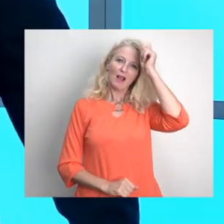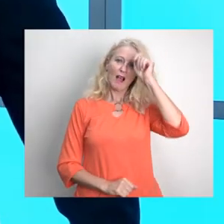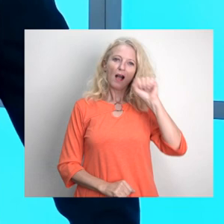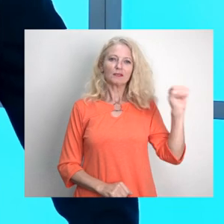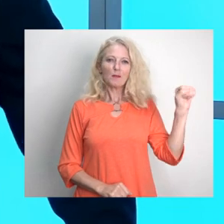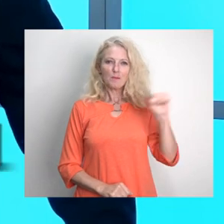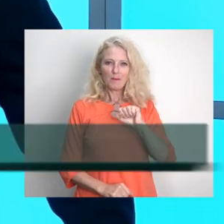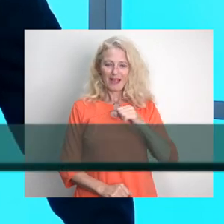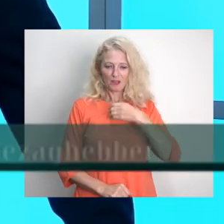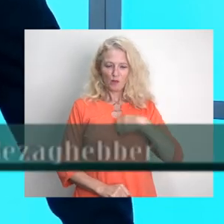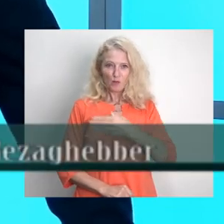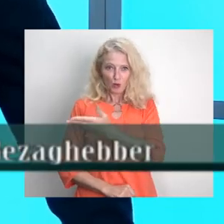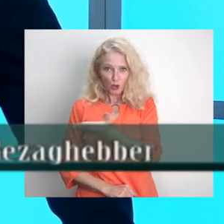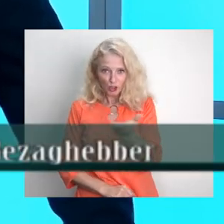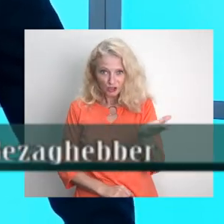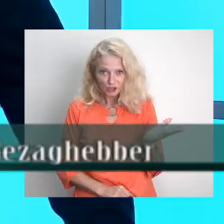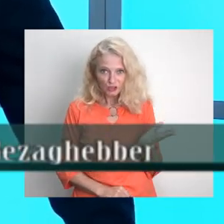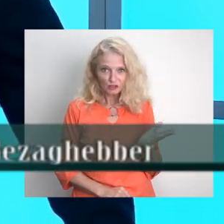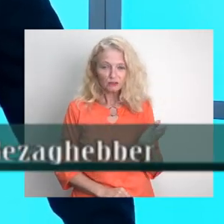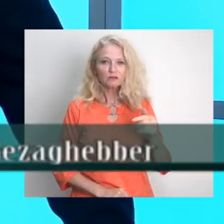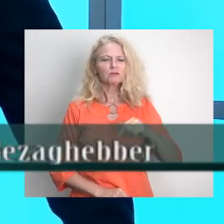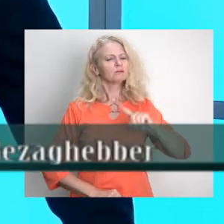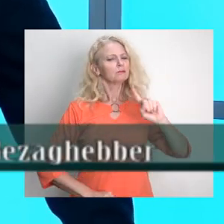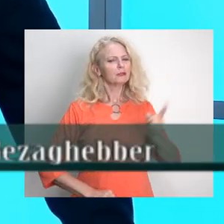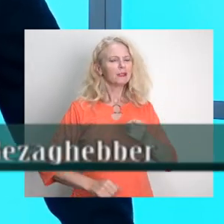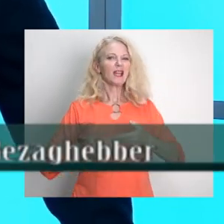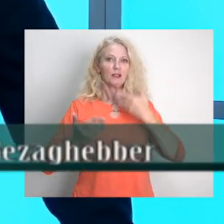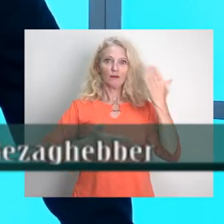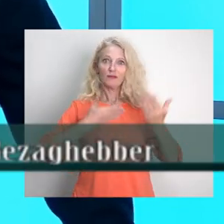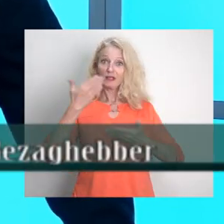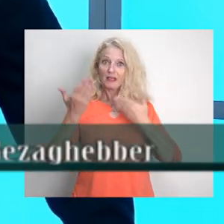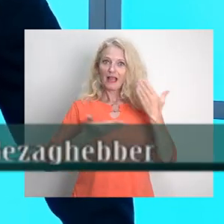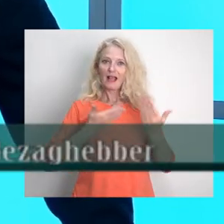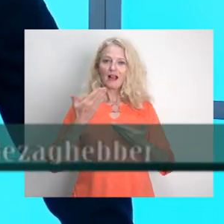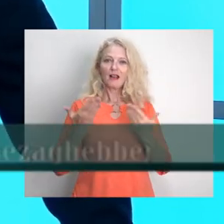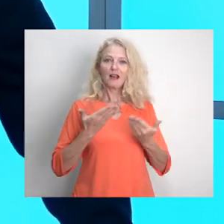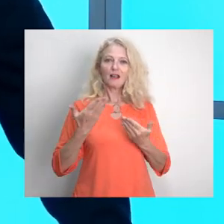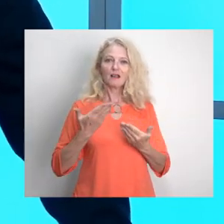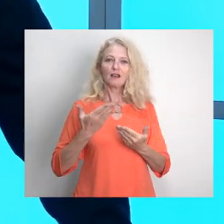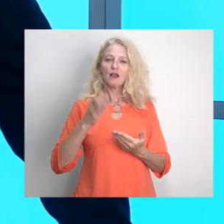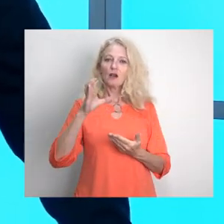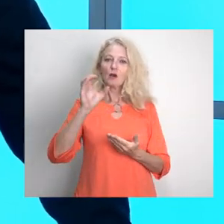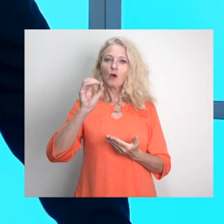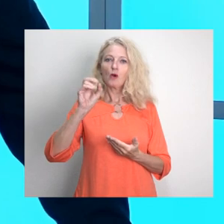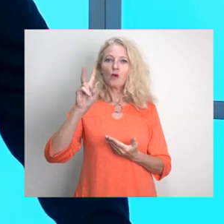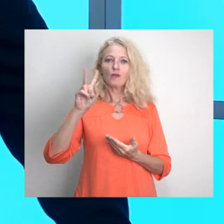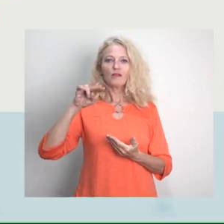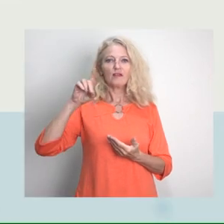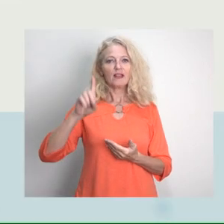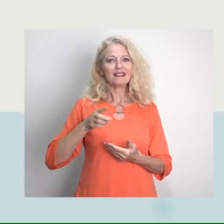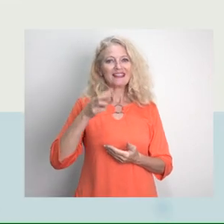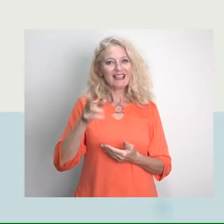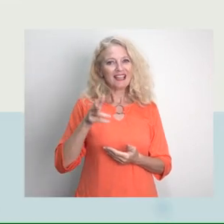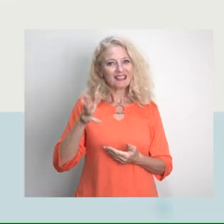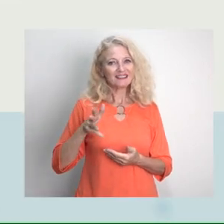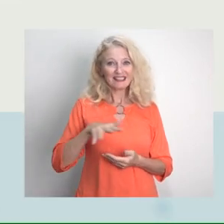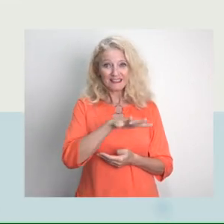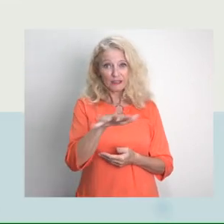Geachte medeburgers, ik zal meteen beginnen met de cijfers. Omtrent de COVID-19 situatie op Bonaire.